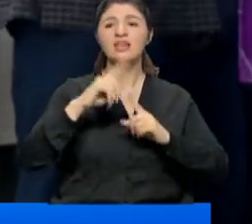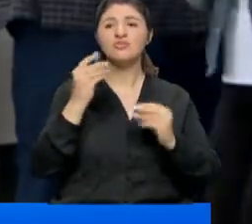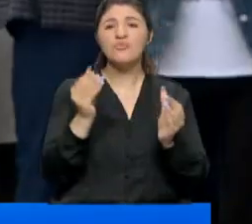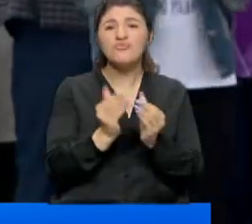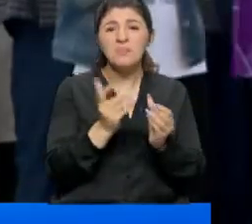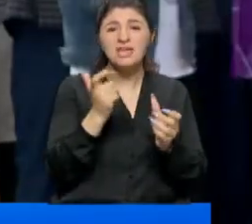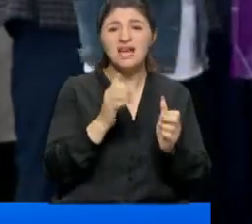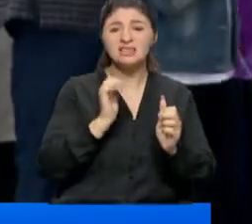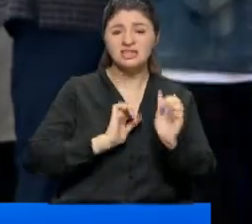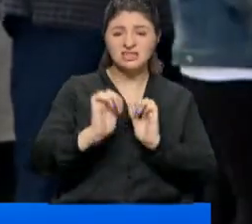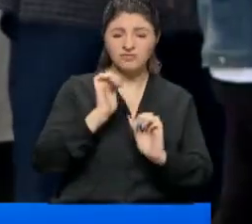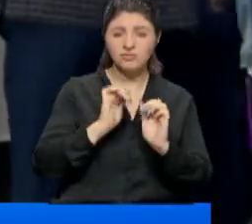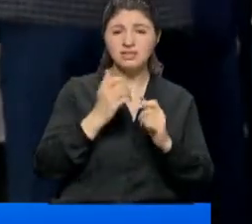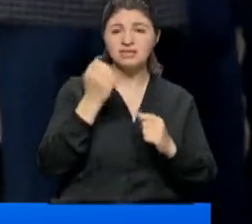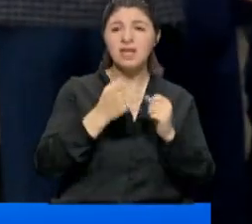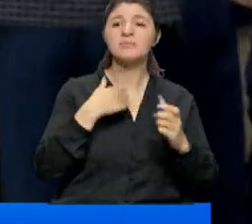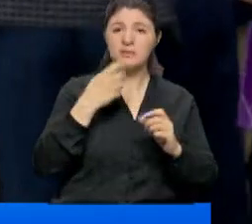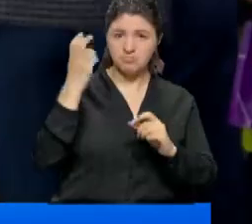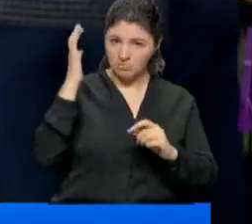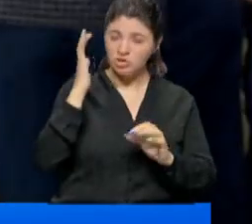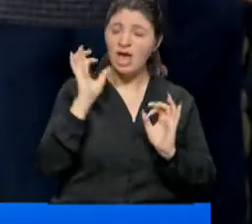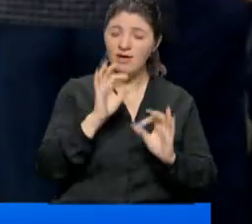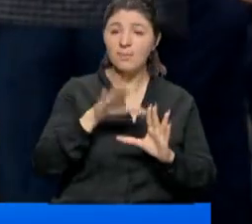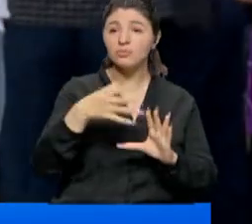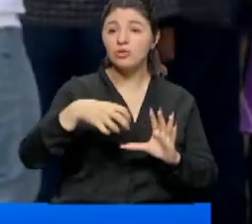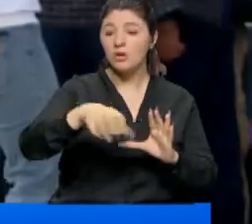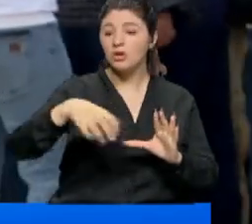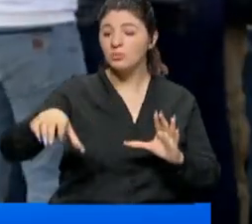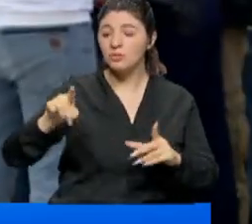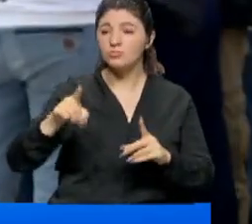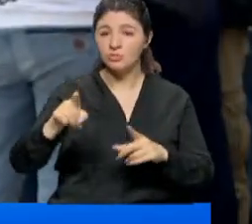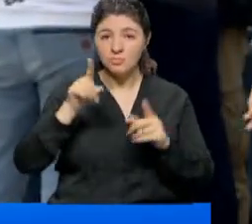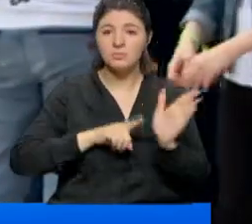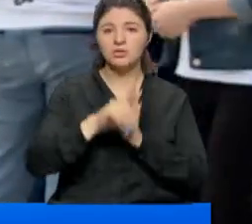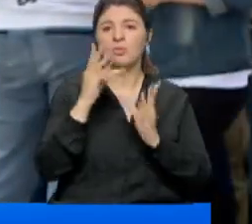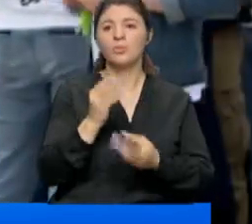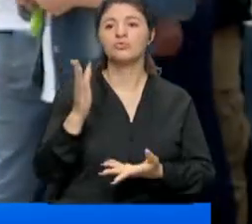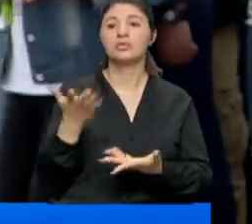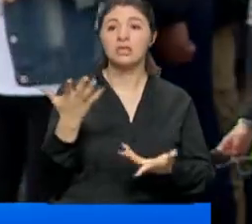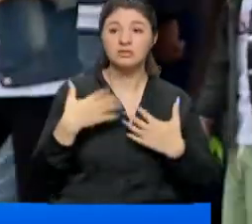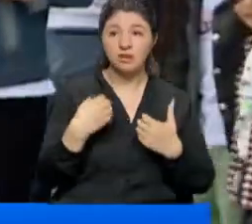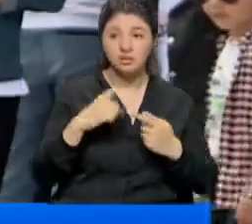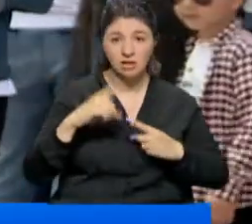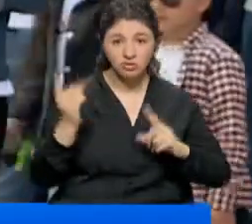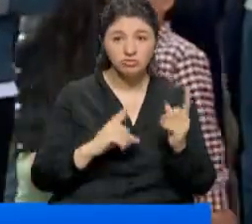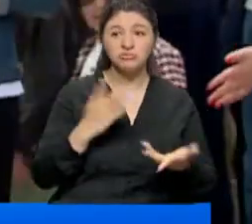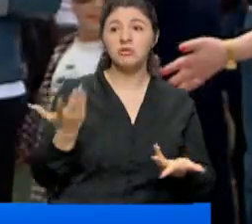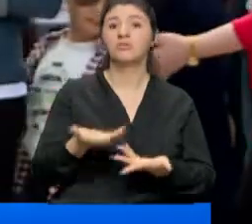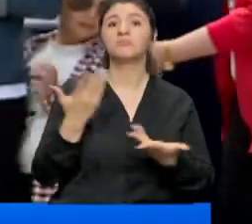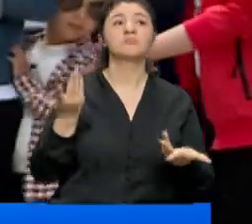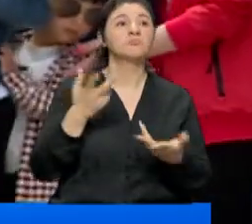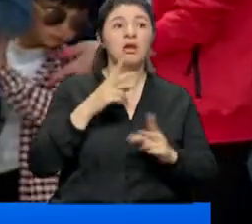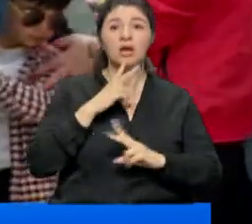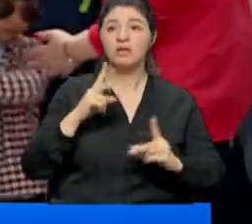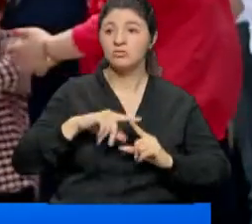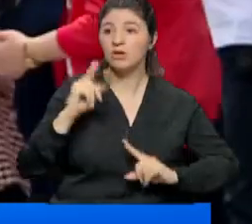ufak bir alan Evet do&co motifi ama biz istiyoruz ki tüm diğer sivil alanlarda da boşaldı başarılısın sağlık teknolojilerini de olsun